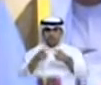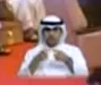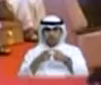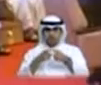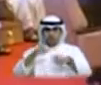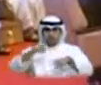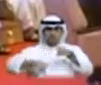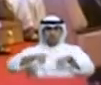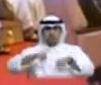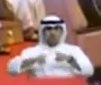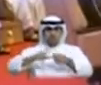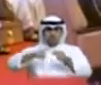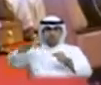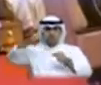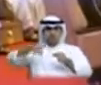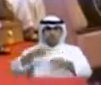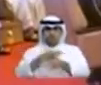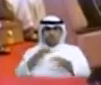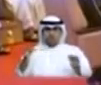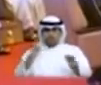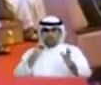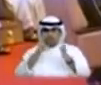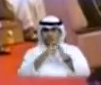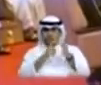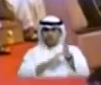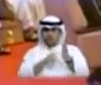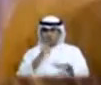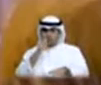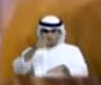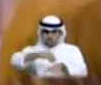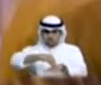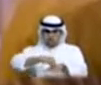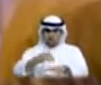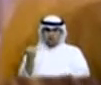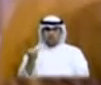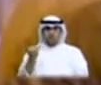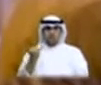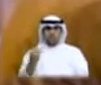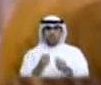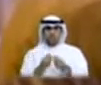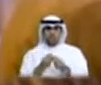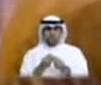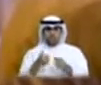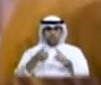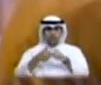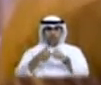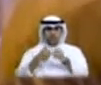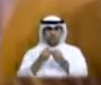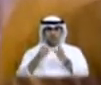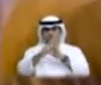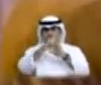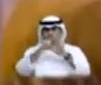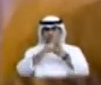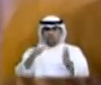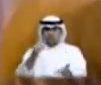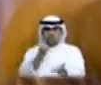الأمنية الخليجية واتخذ بشأنها القرارات والتوصيات المناسبة، ومن بينها المواضيع